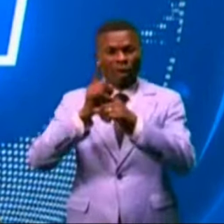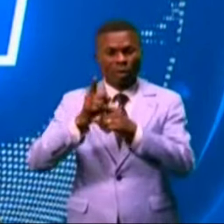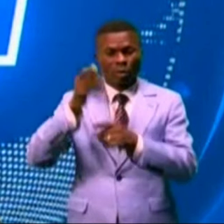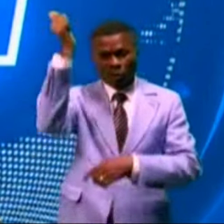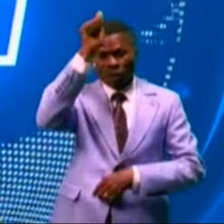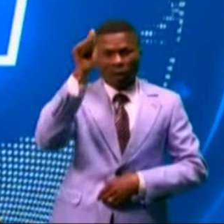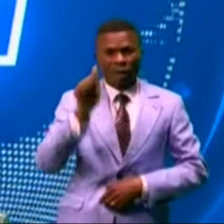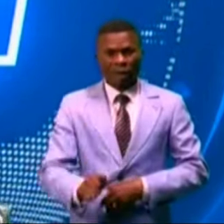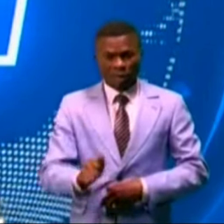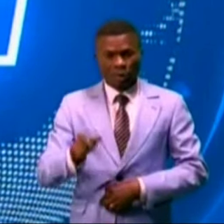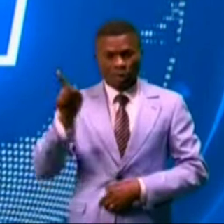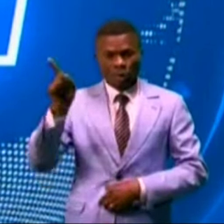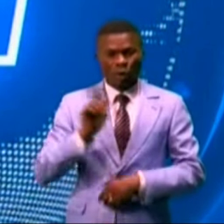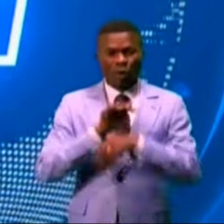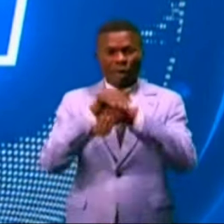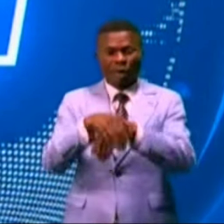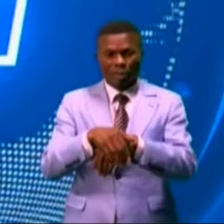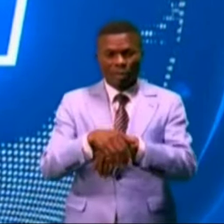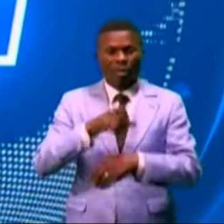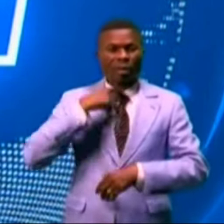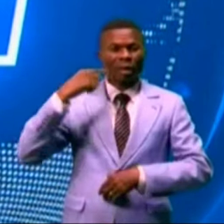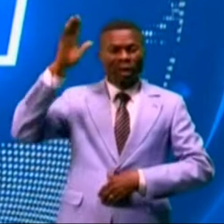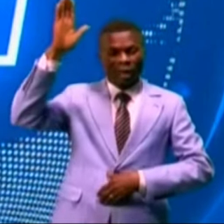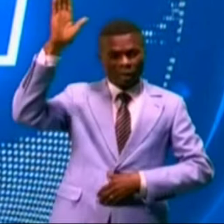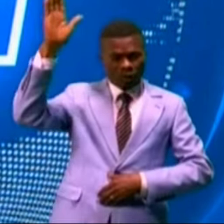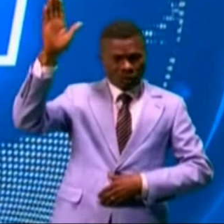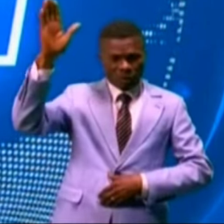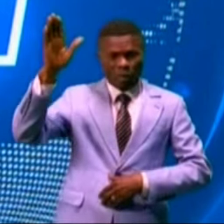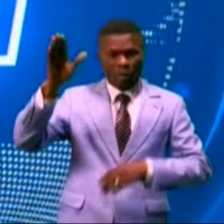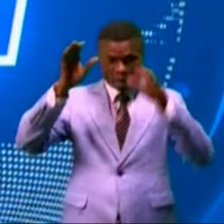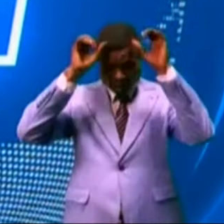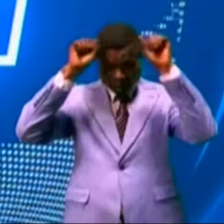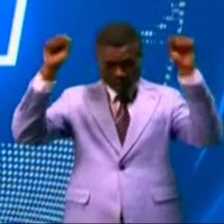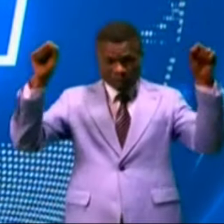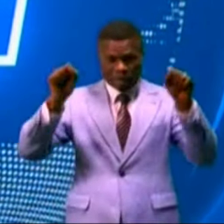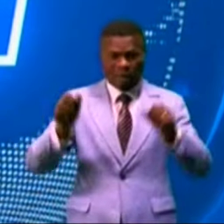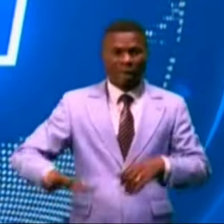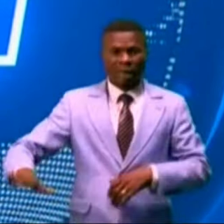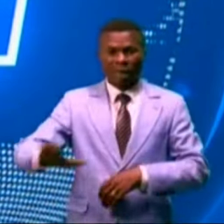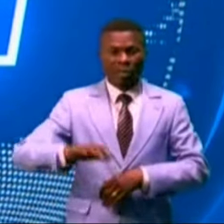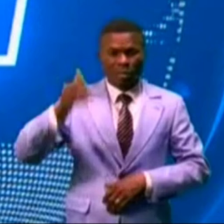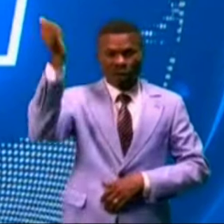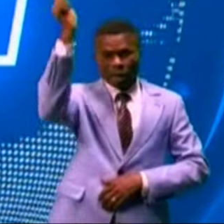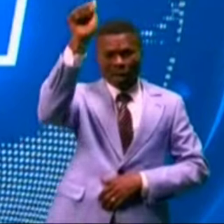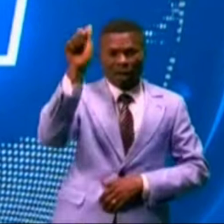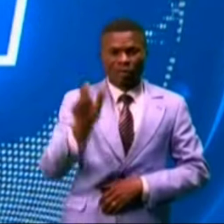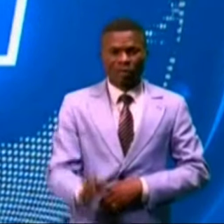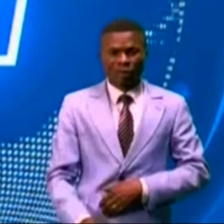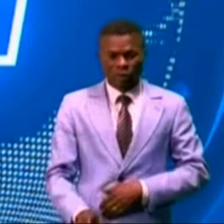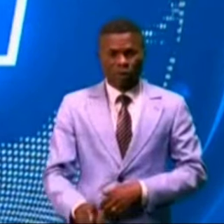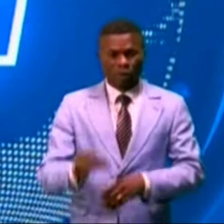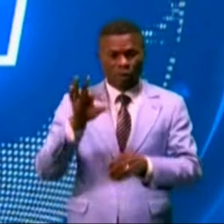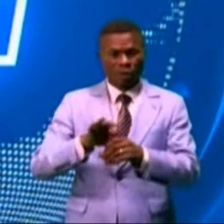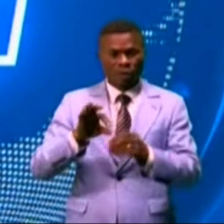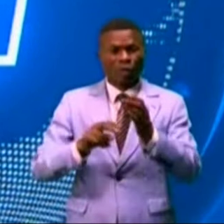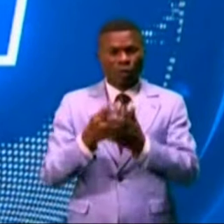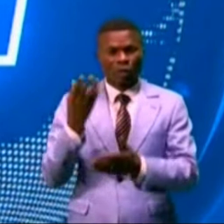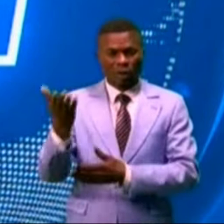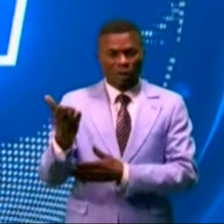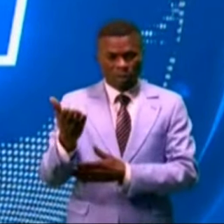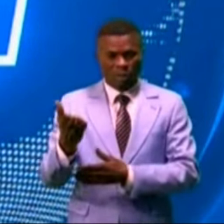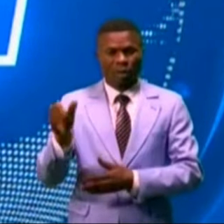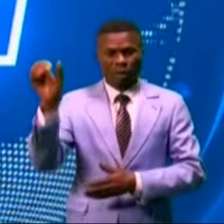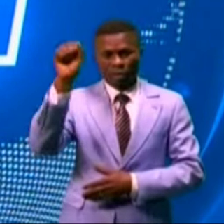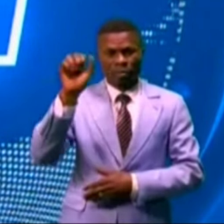où il a été l'un des présidents hôtes de marque à la cérémonie d'investiture du président réélu d'Afrique du Sud,